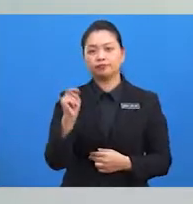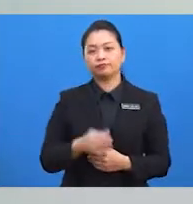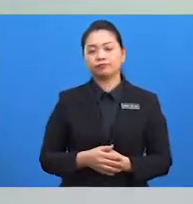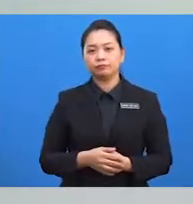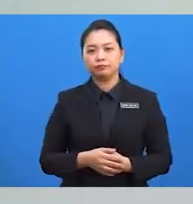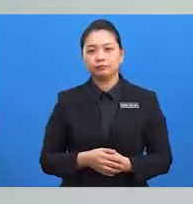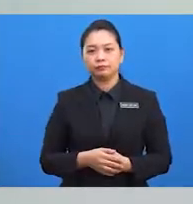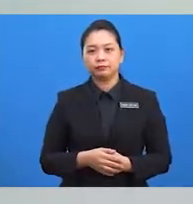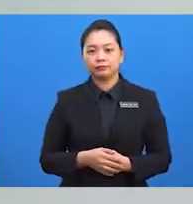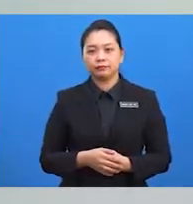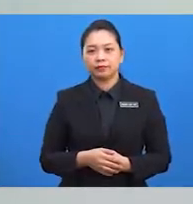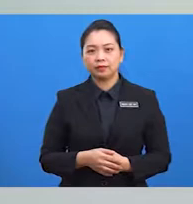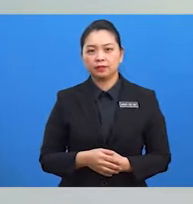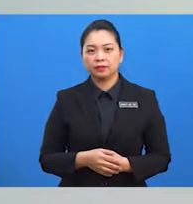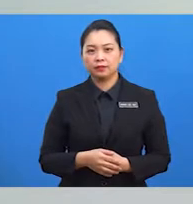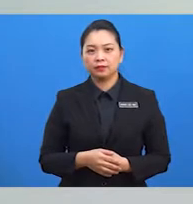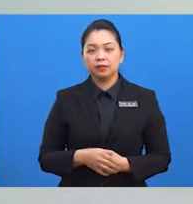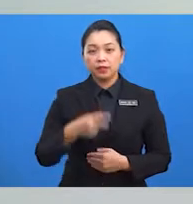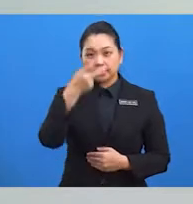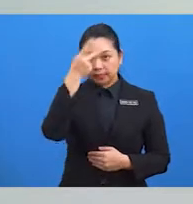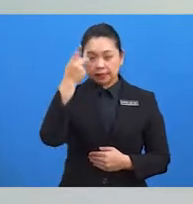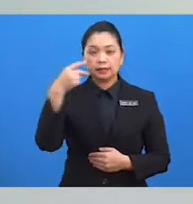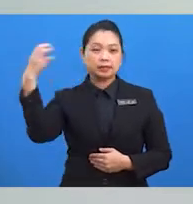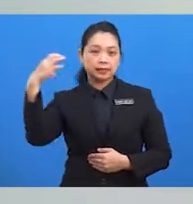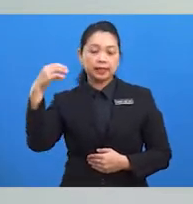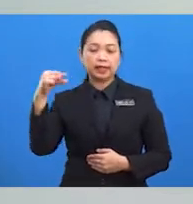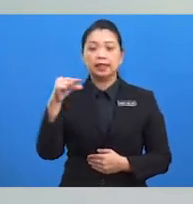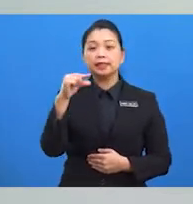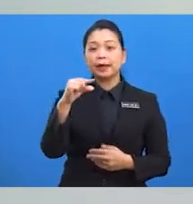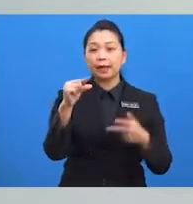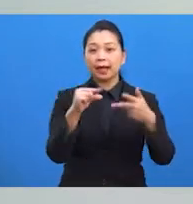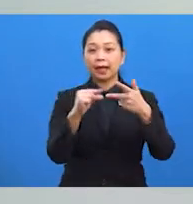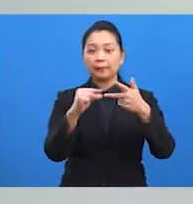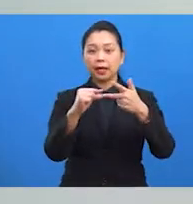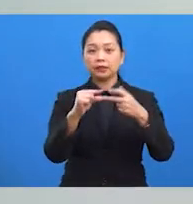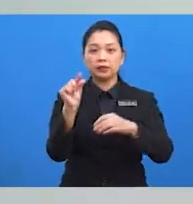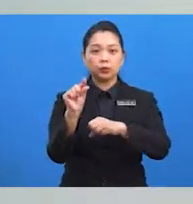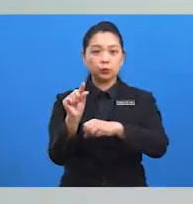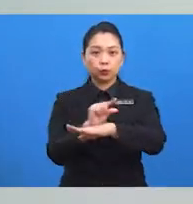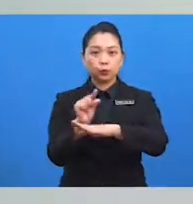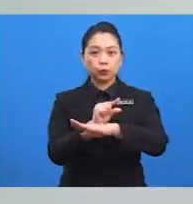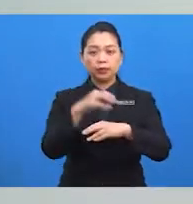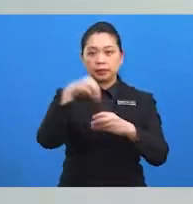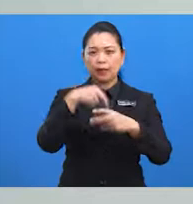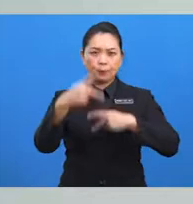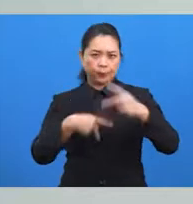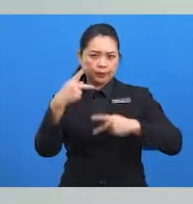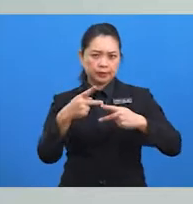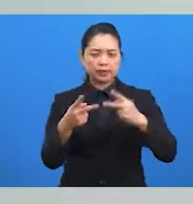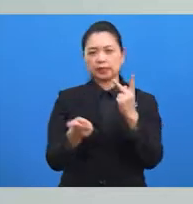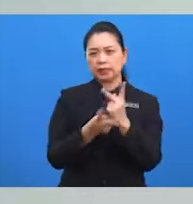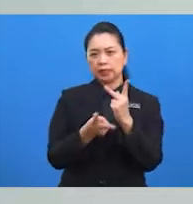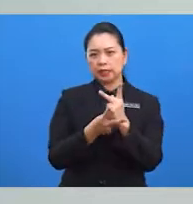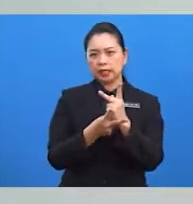ini adalah cranes sinaran Gama digunakan dalam proses pengawetan makanan